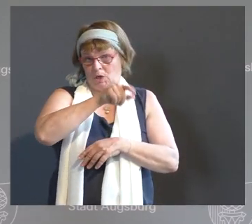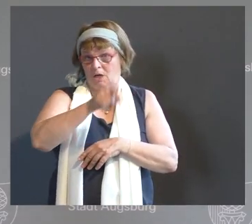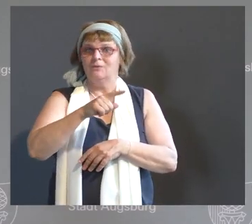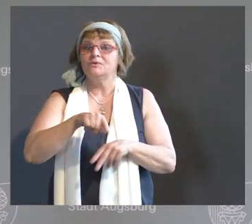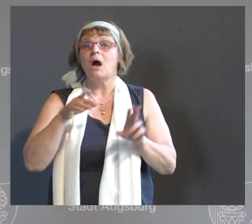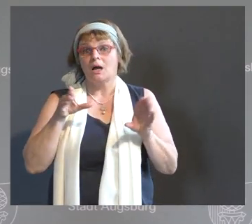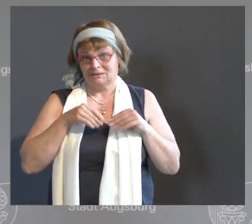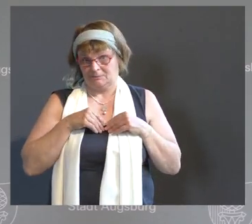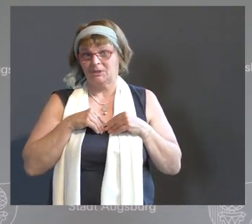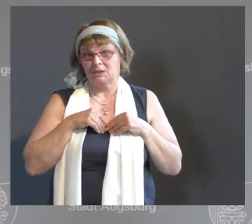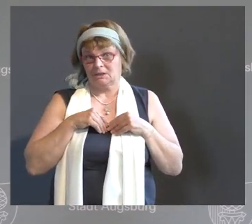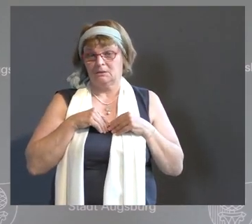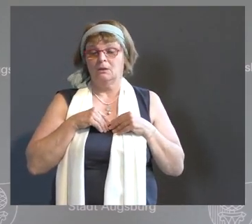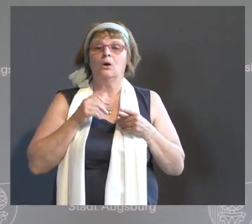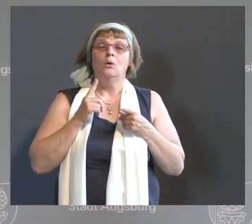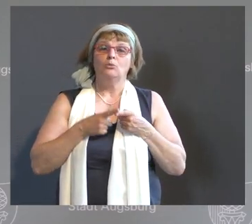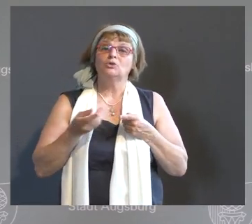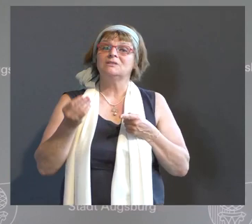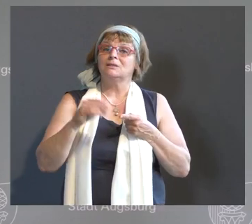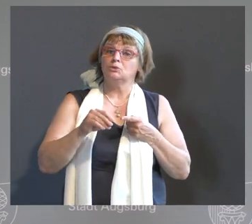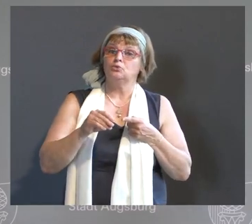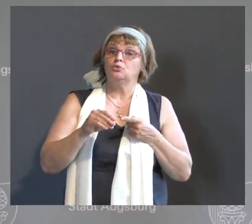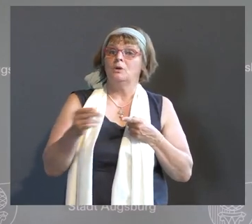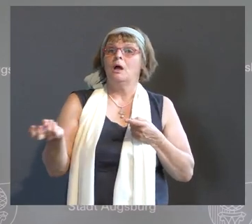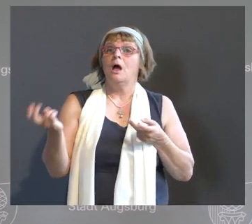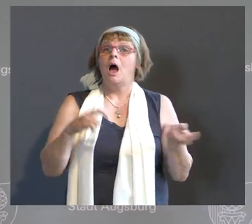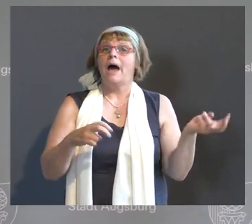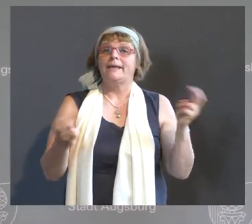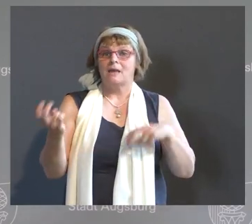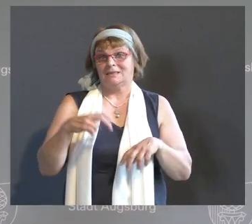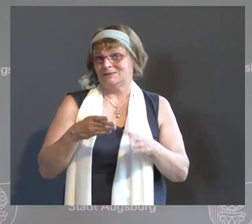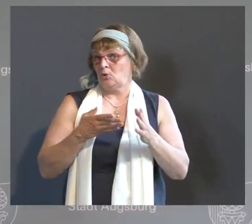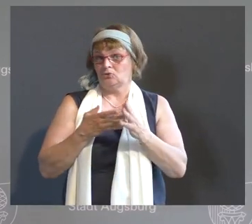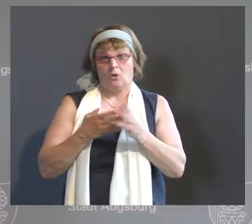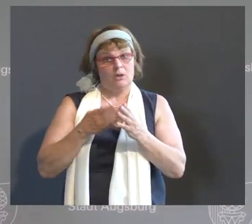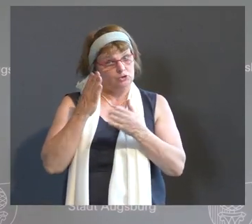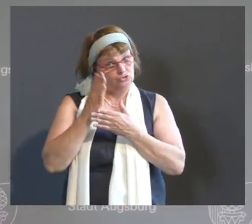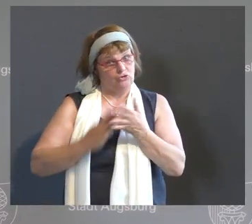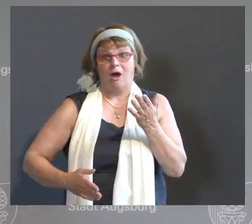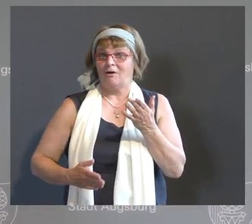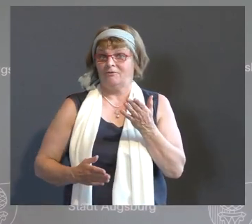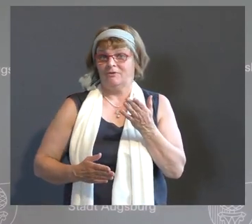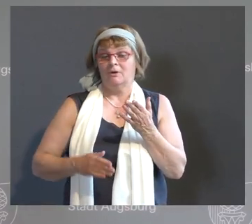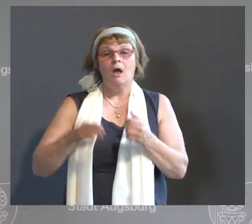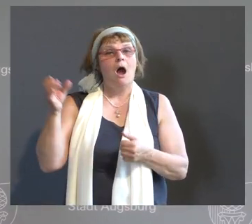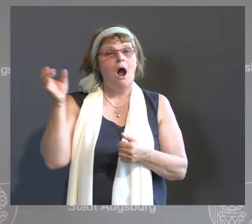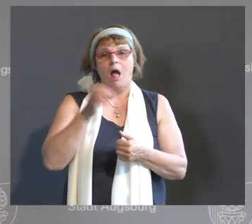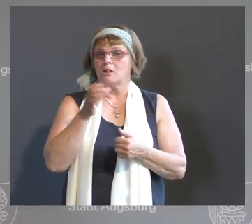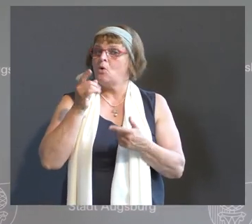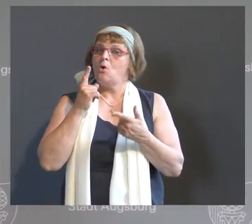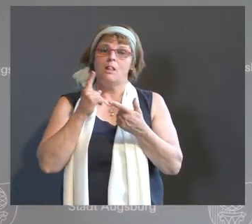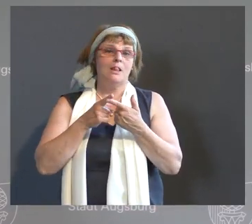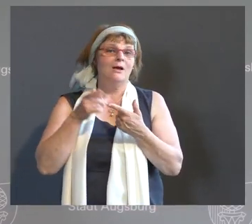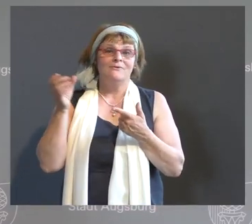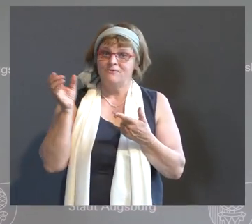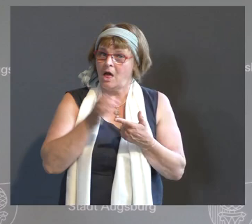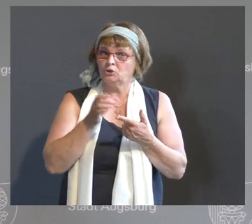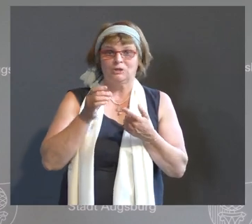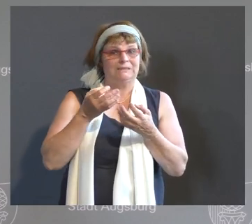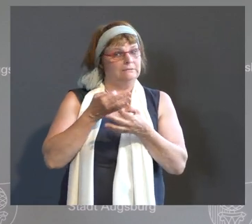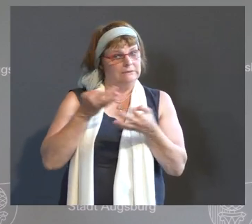scharfe Einlasskontrollen in diesem Bereich geben. Wir werden keinen Alkohol und keine Flaschen, sei es Plastik, sei es Glas, sei es irgendwas,